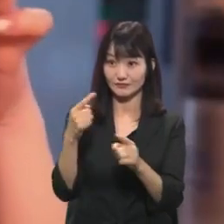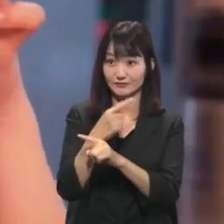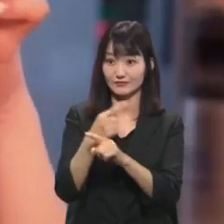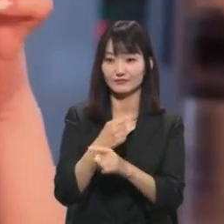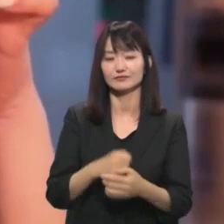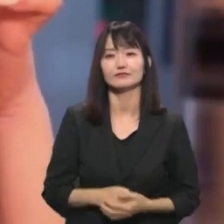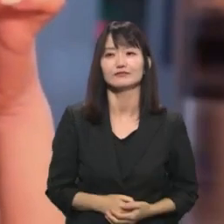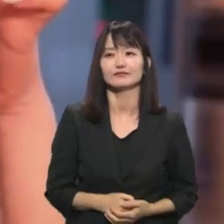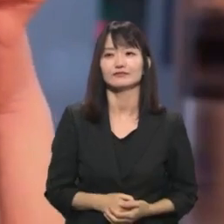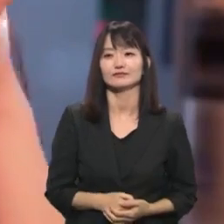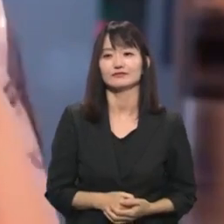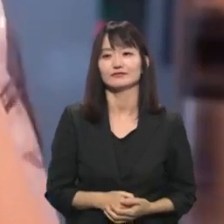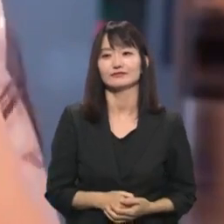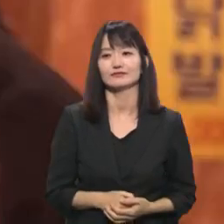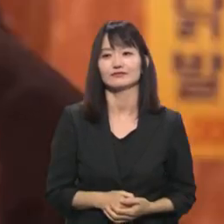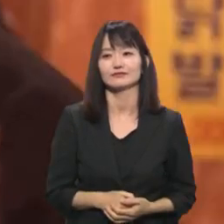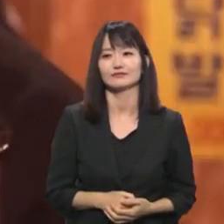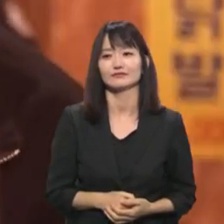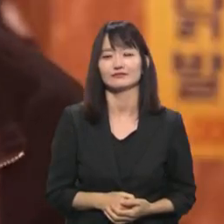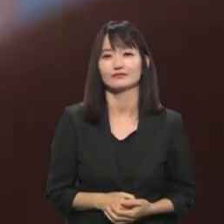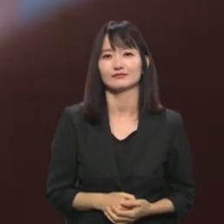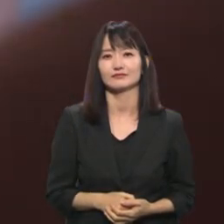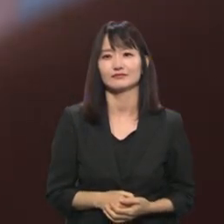통장 을